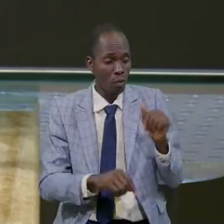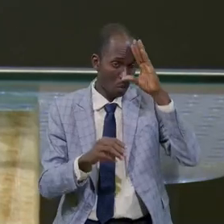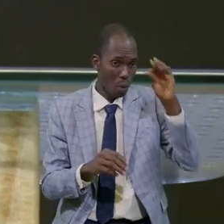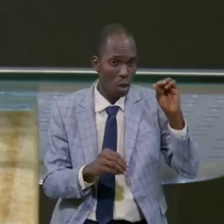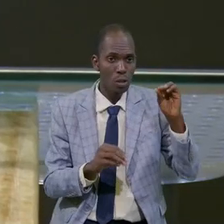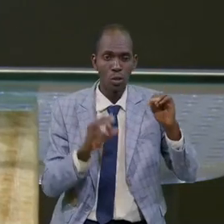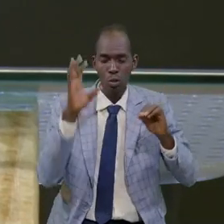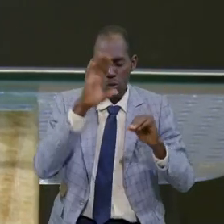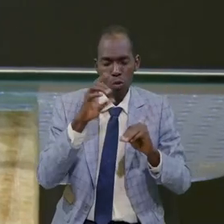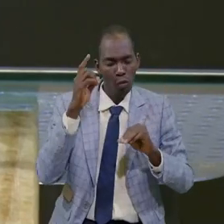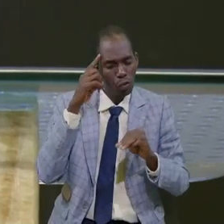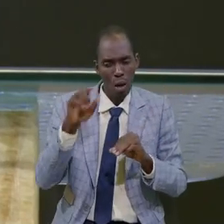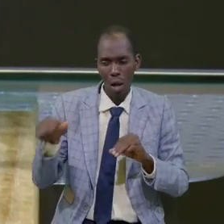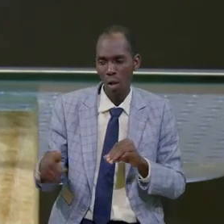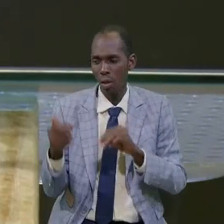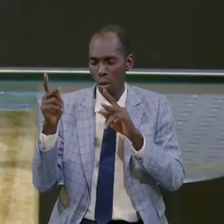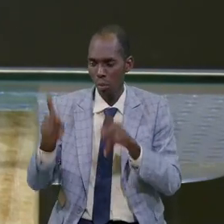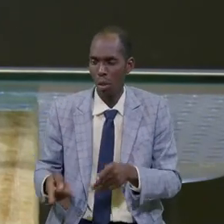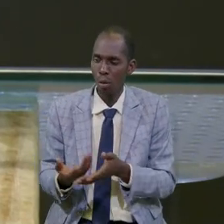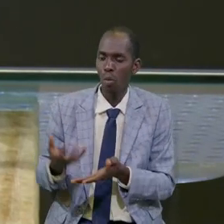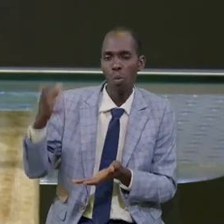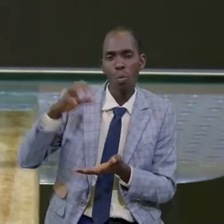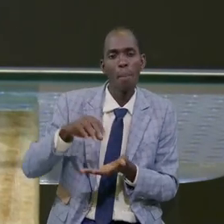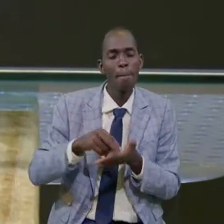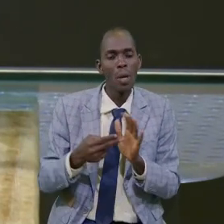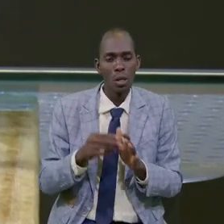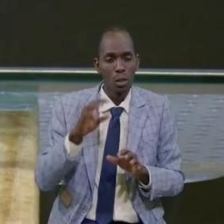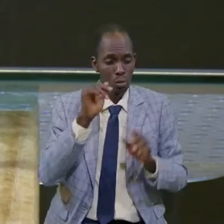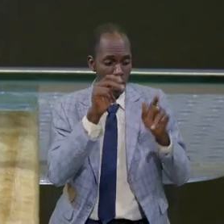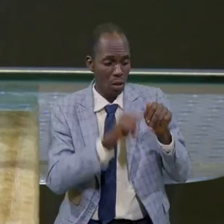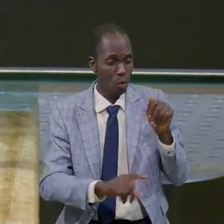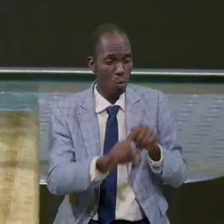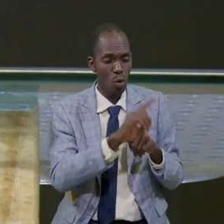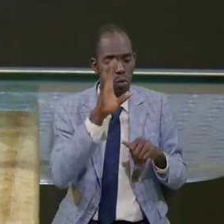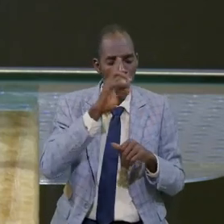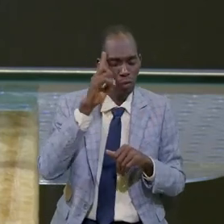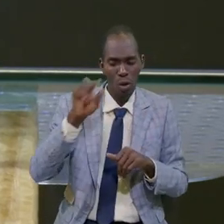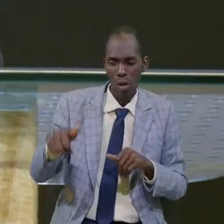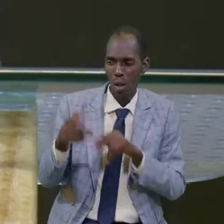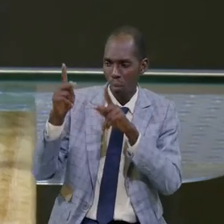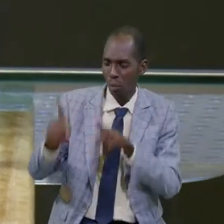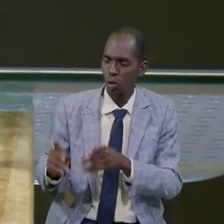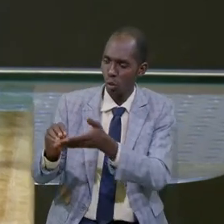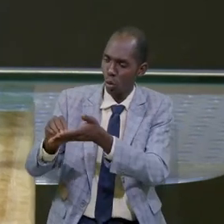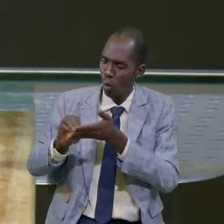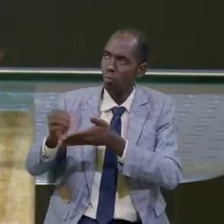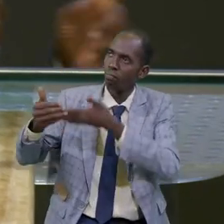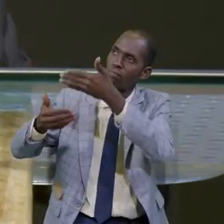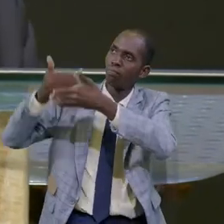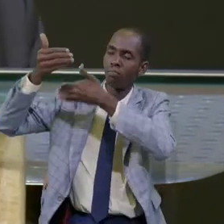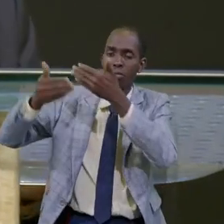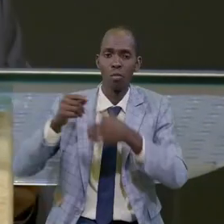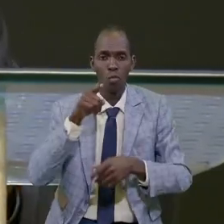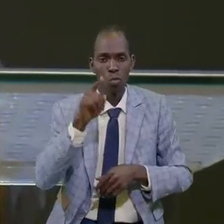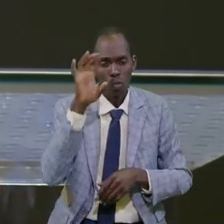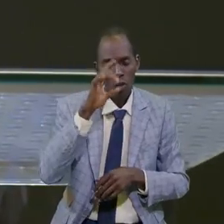d'autrui. Que chacun cherche le salut d'autrui, que chacun cherche le progrès des autres, que chacun